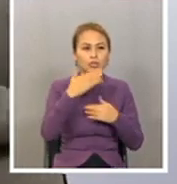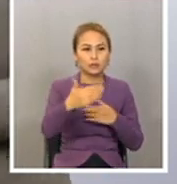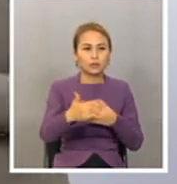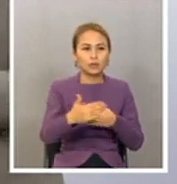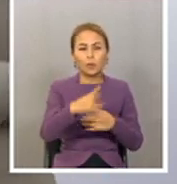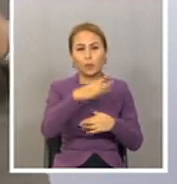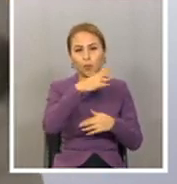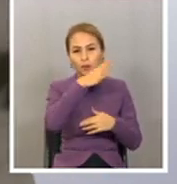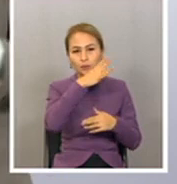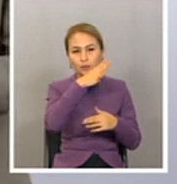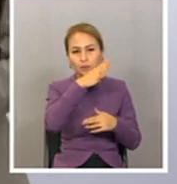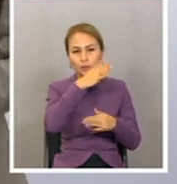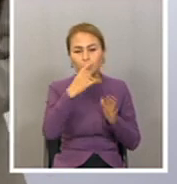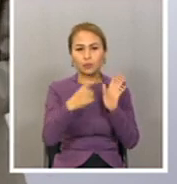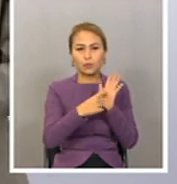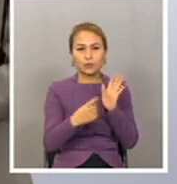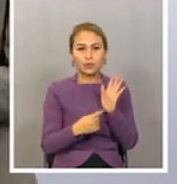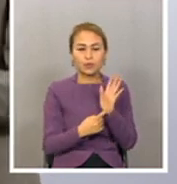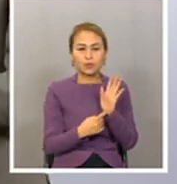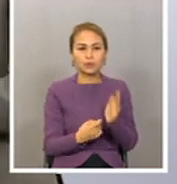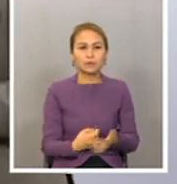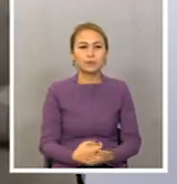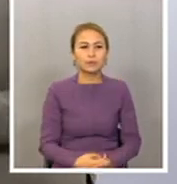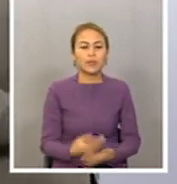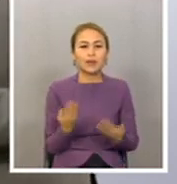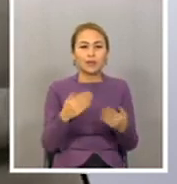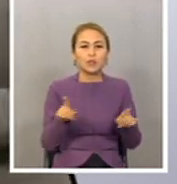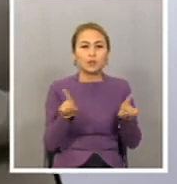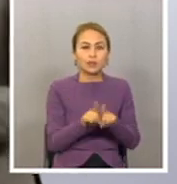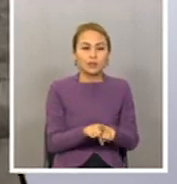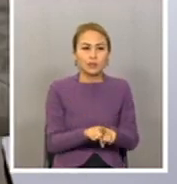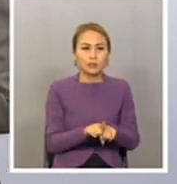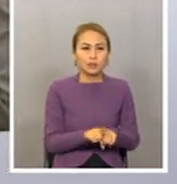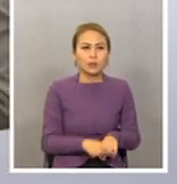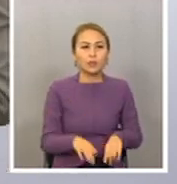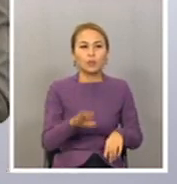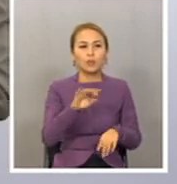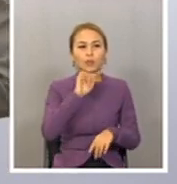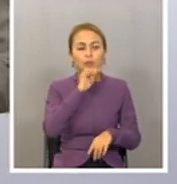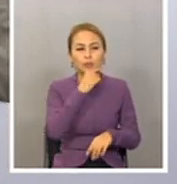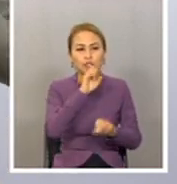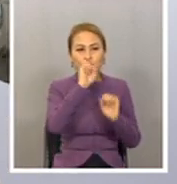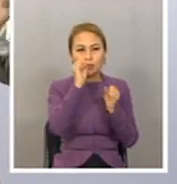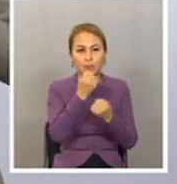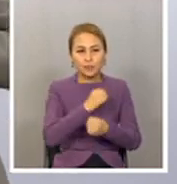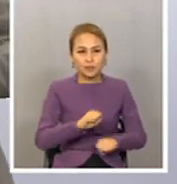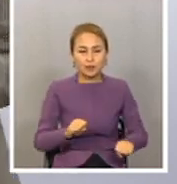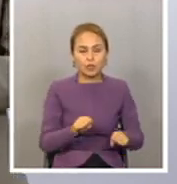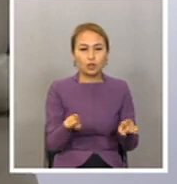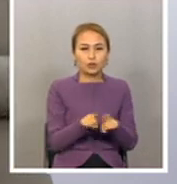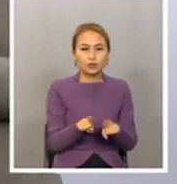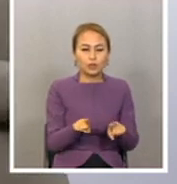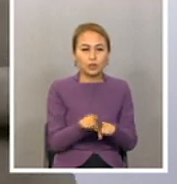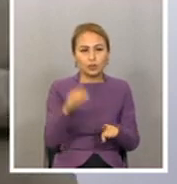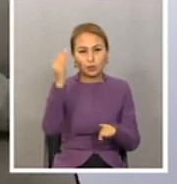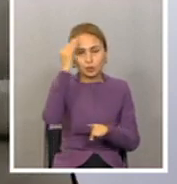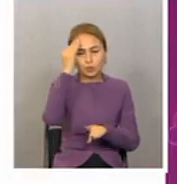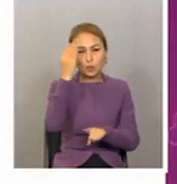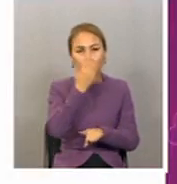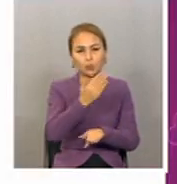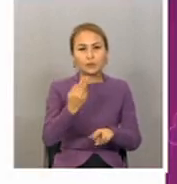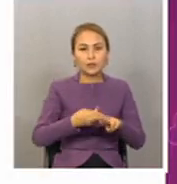Қашықтықтың уақытқа бөлінісі, иә? Дәл сол сияқты өнімділік жылдамдыққа ұқсас ұғым екен. Ол